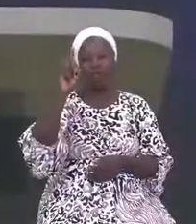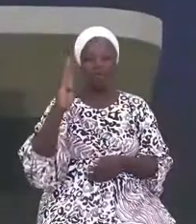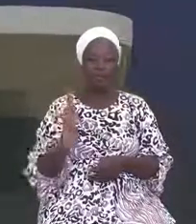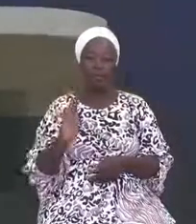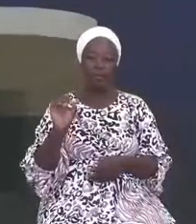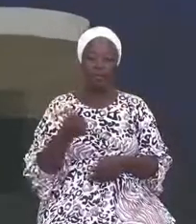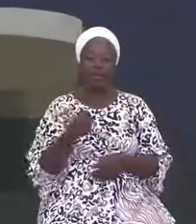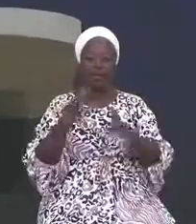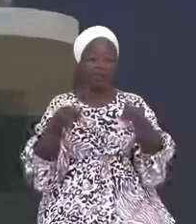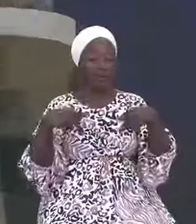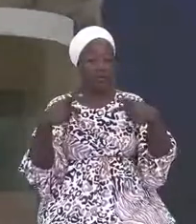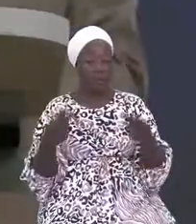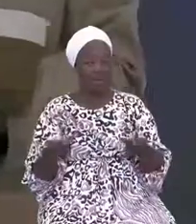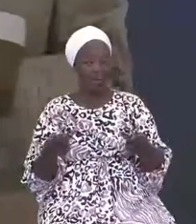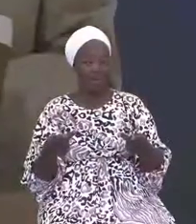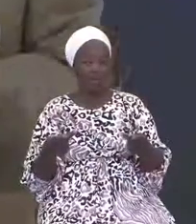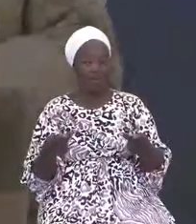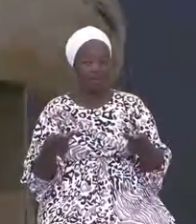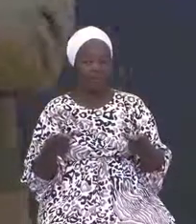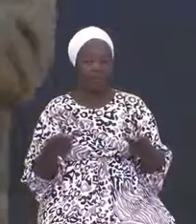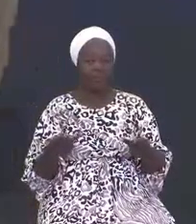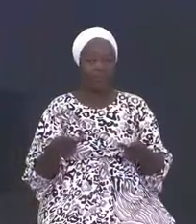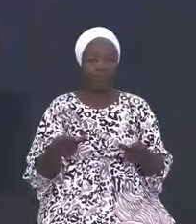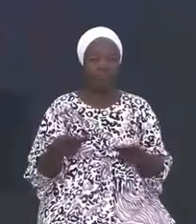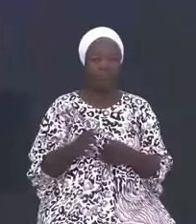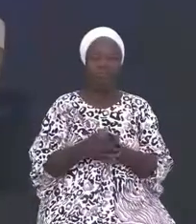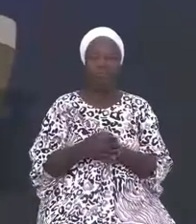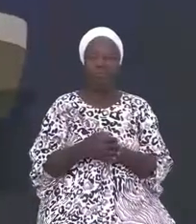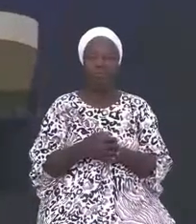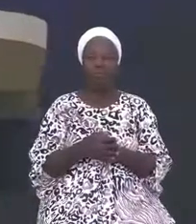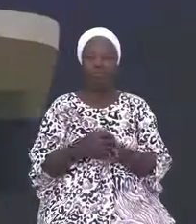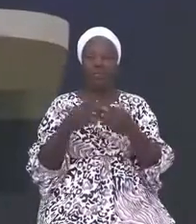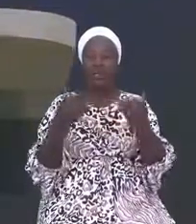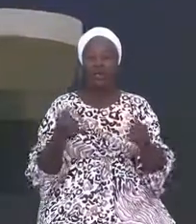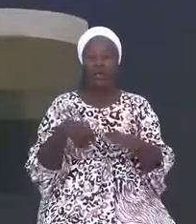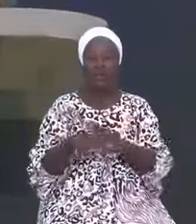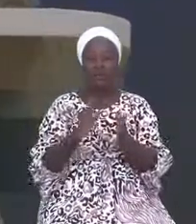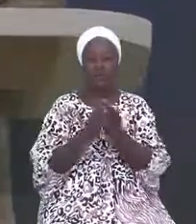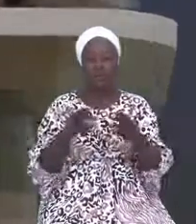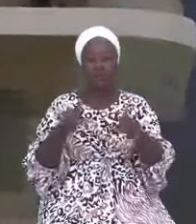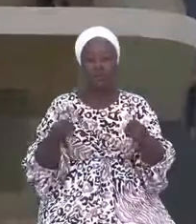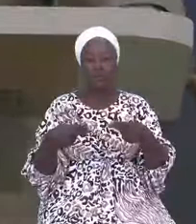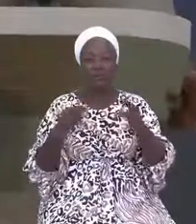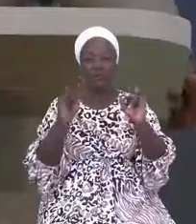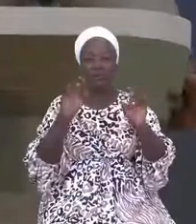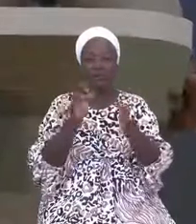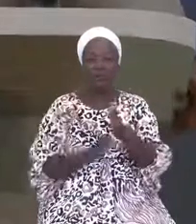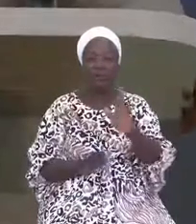Le premier élément, Philippiens 3. En Philippiens chapitre 3, verset